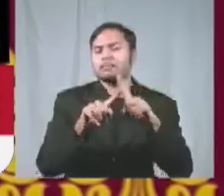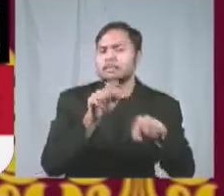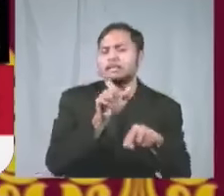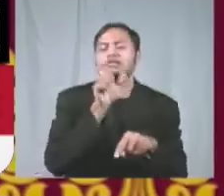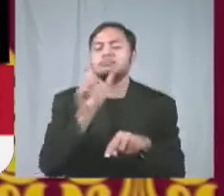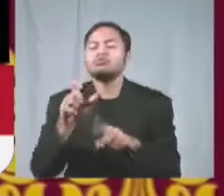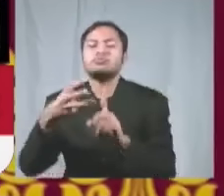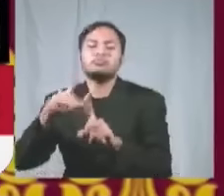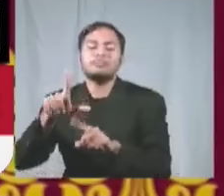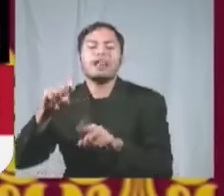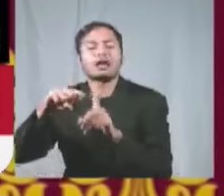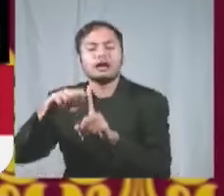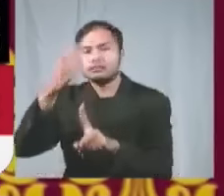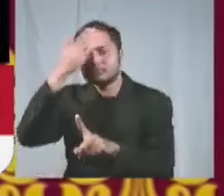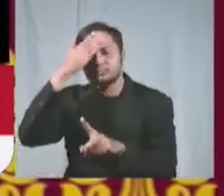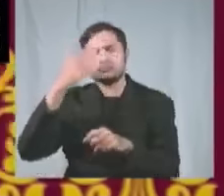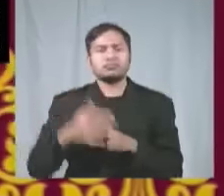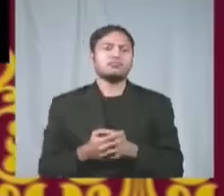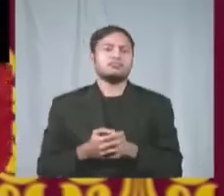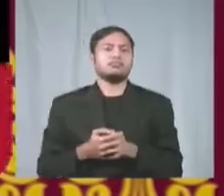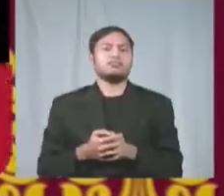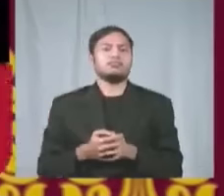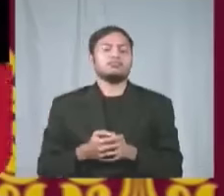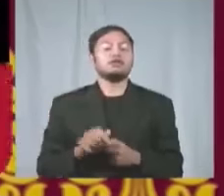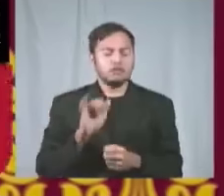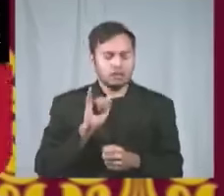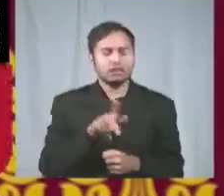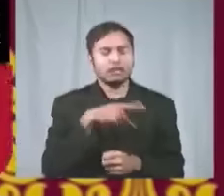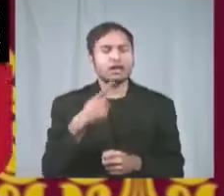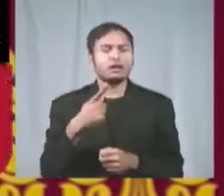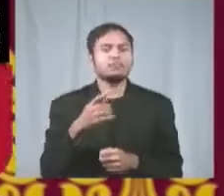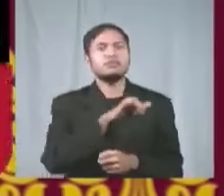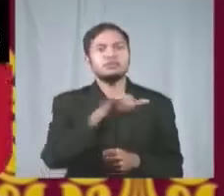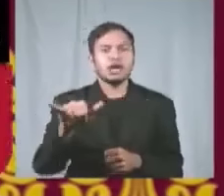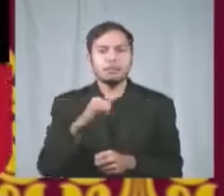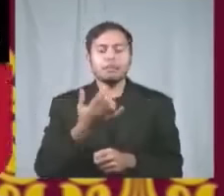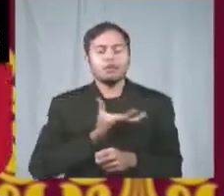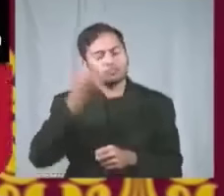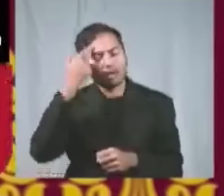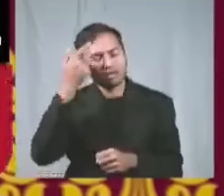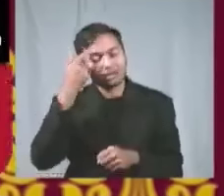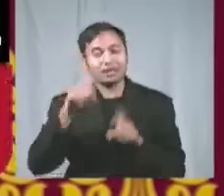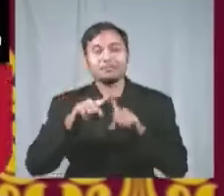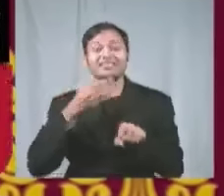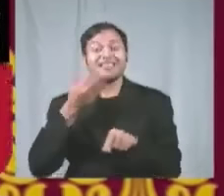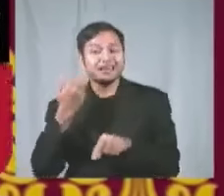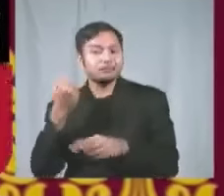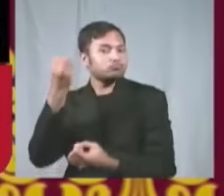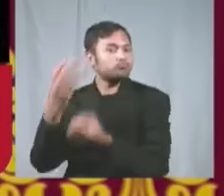ya kita sama-sama tentunya ingin belajar. Tapi apa yang disampaikan tadi tentang